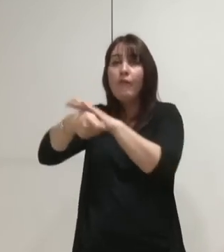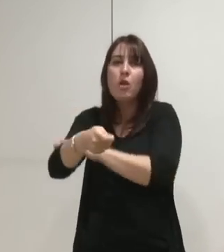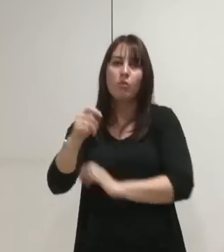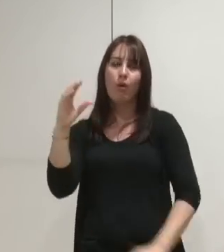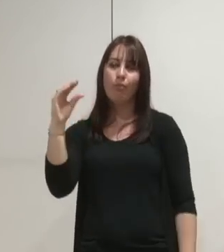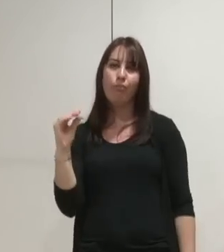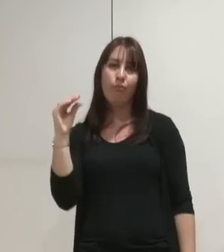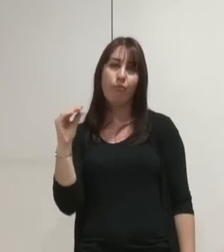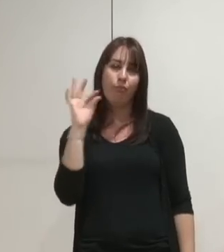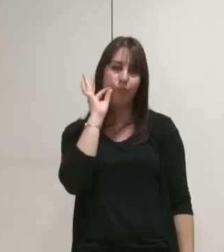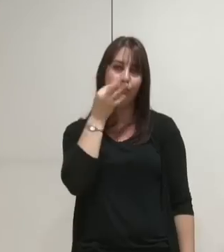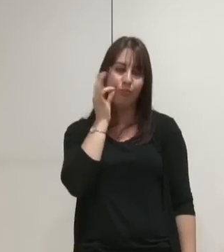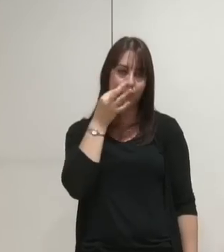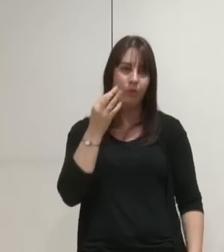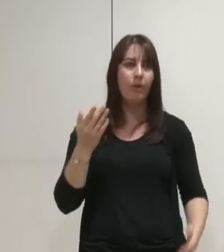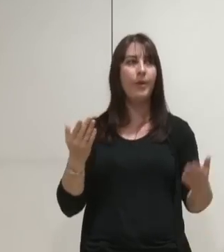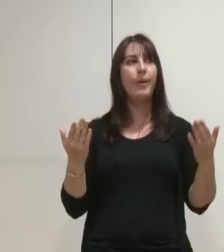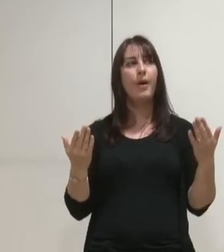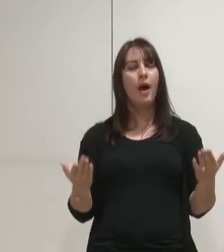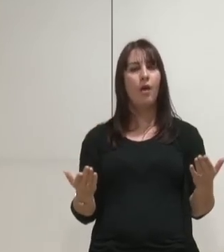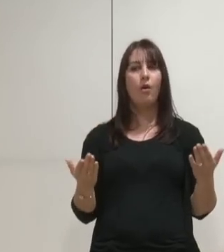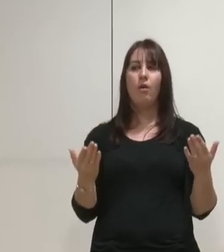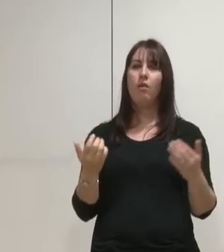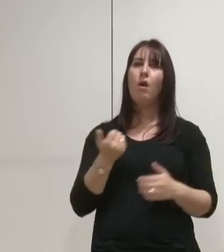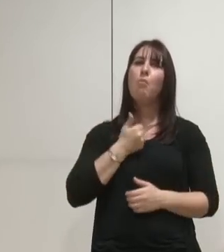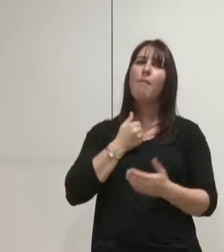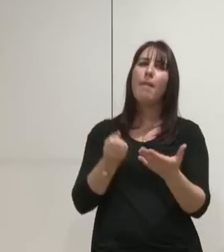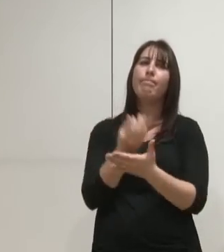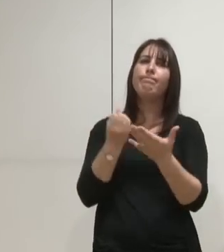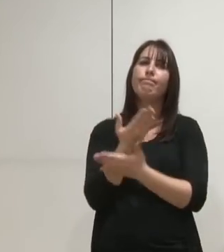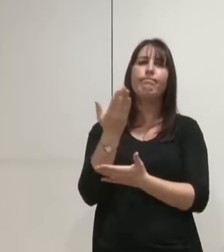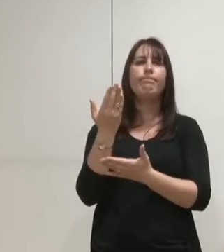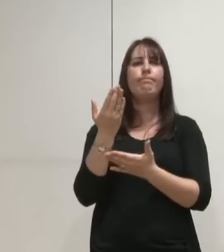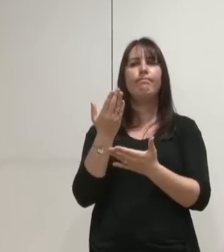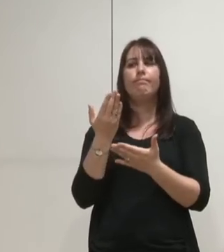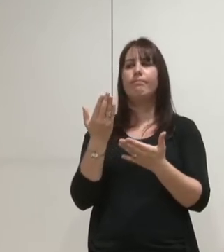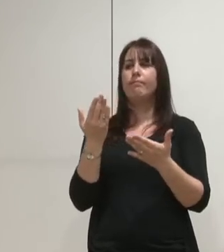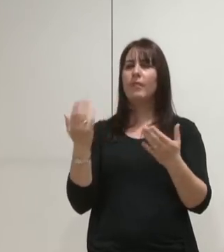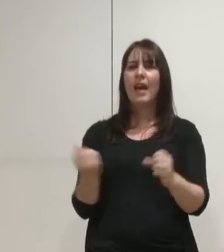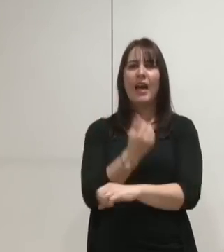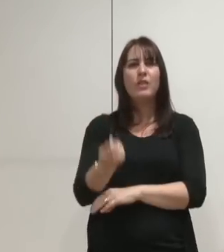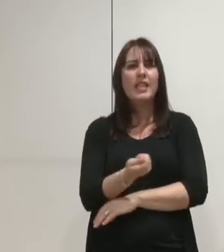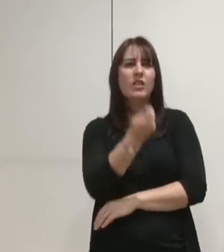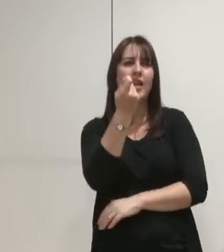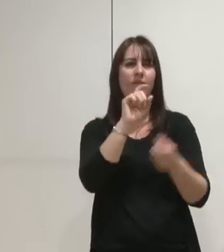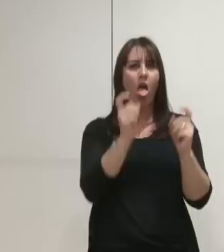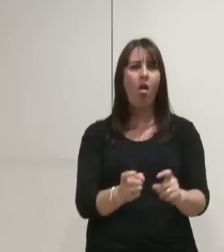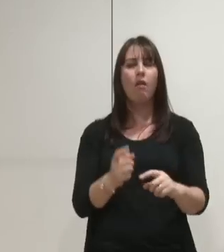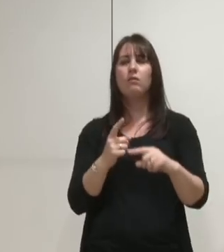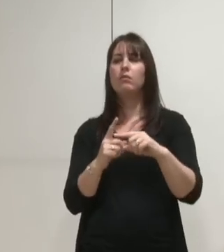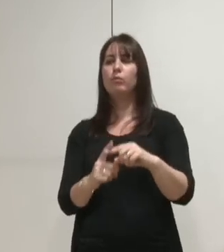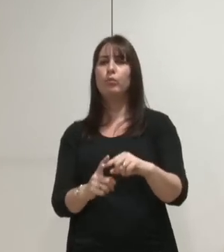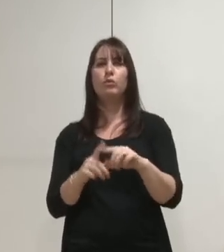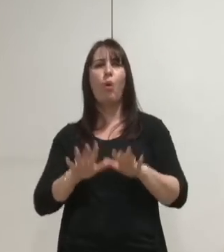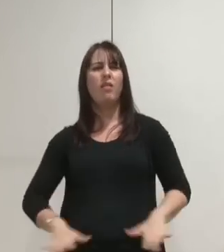euh concernant le mon commentaire sur La la baisse des dispositifs de rédite éducative et du fond de prévention de la